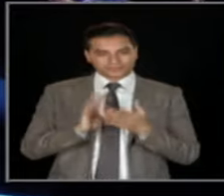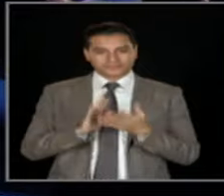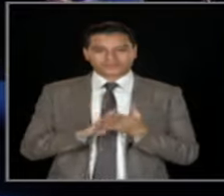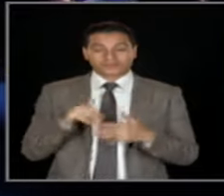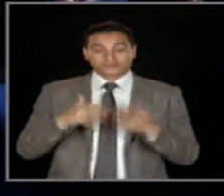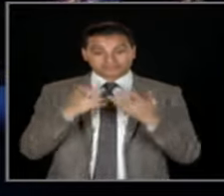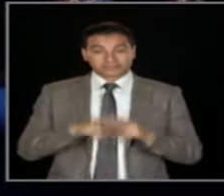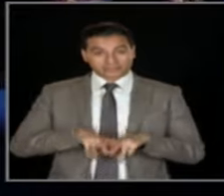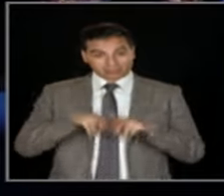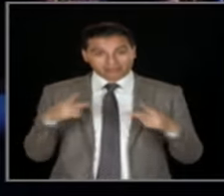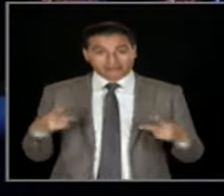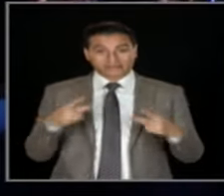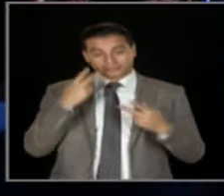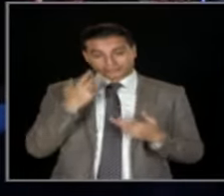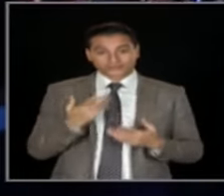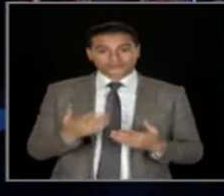النتيجة اتغيرت.